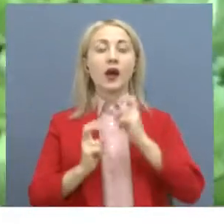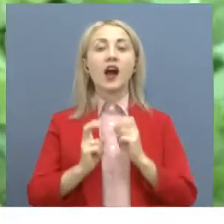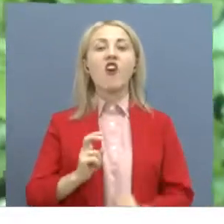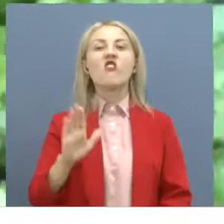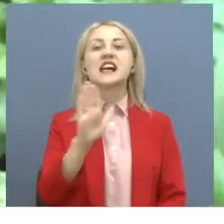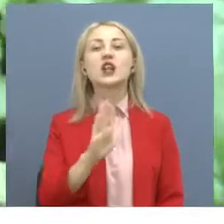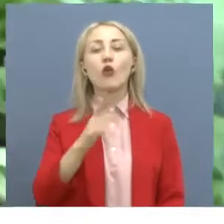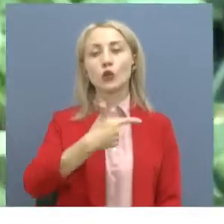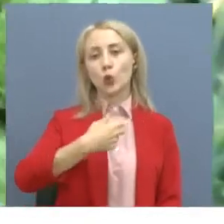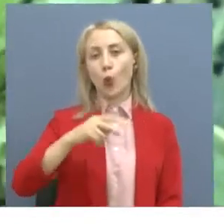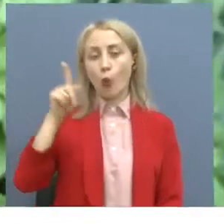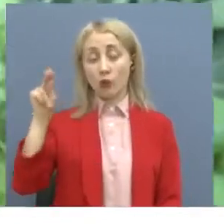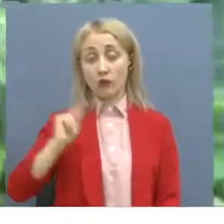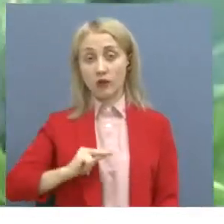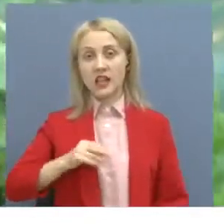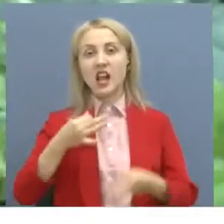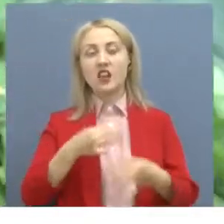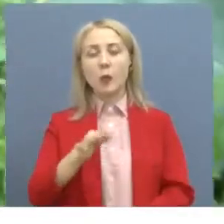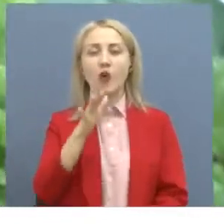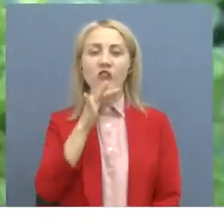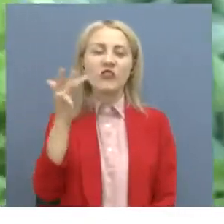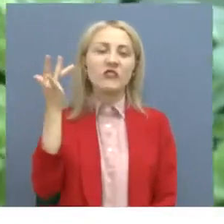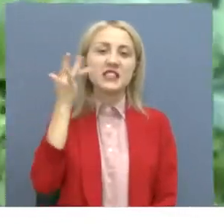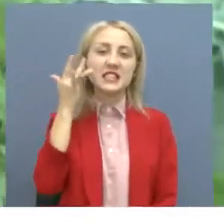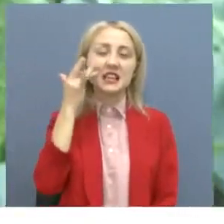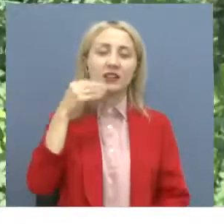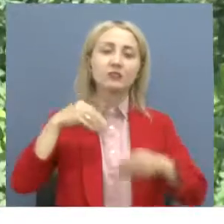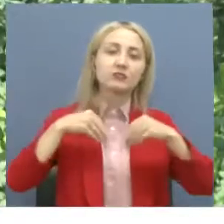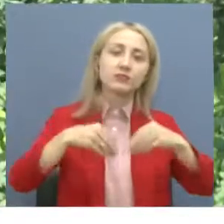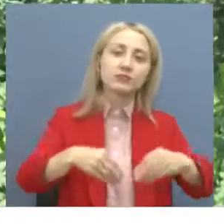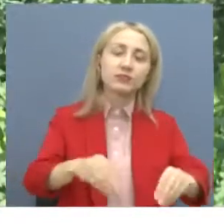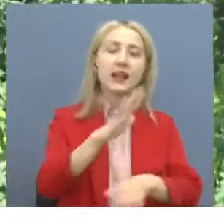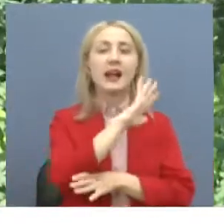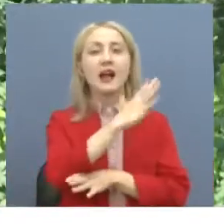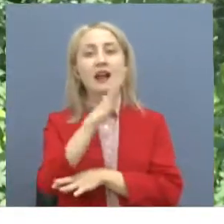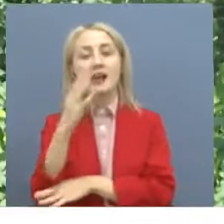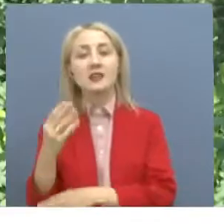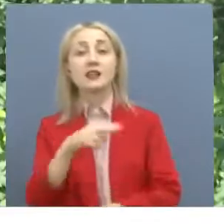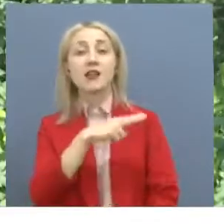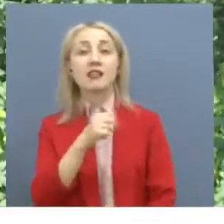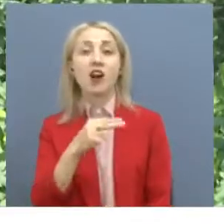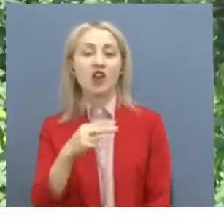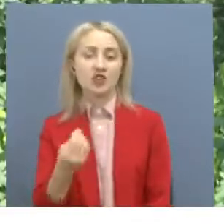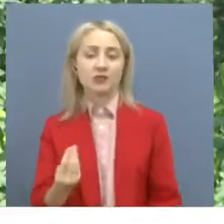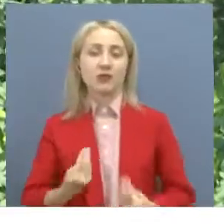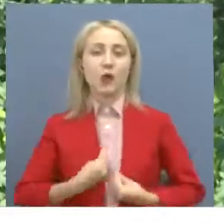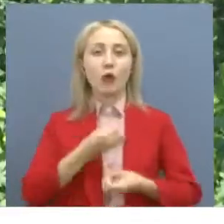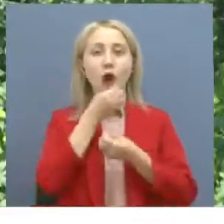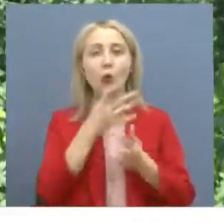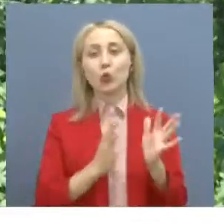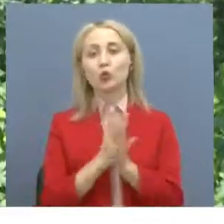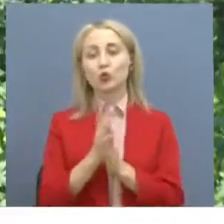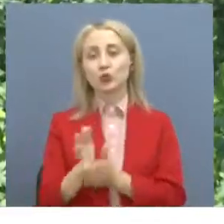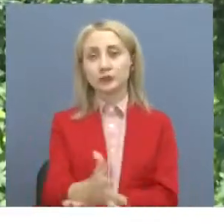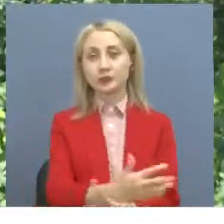Көкшетау кәсіпорнында ауысыммен жұмыс істеймін, қалған уақытым осы жерде өтеді дейді ол. Урожай хороший, как бы заморозки. Биылғы жылы